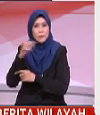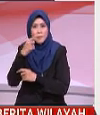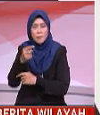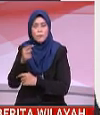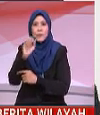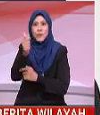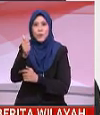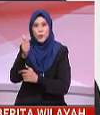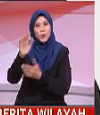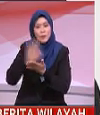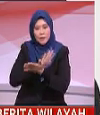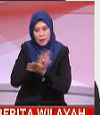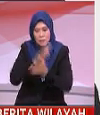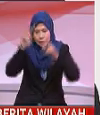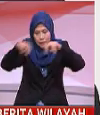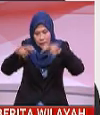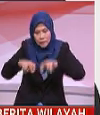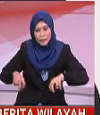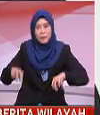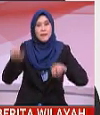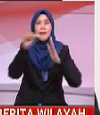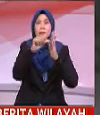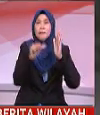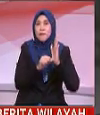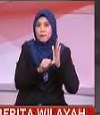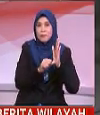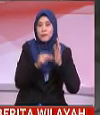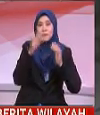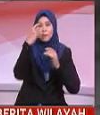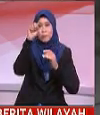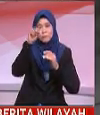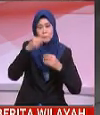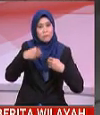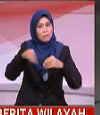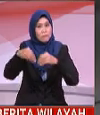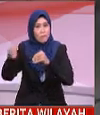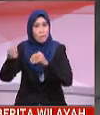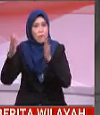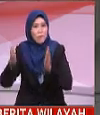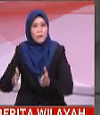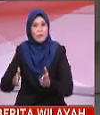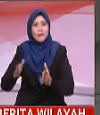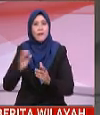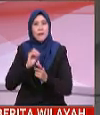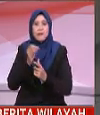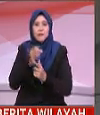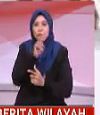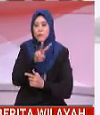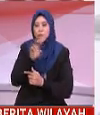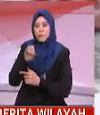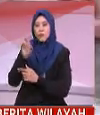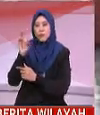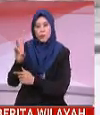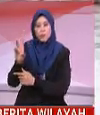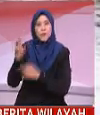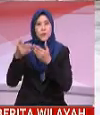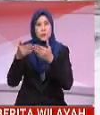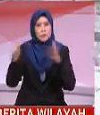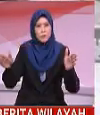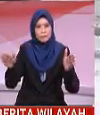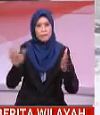10 kertas siasatan di bawah Akta Anti Pemberdagangan Orang dan Penyeludupan Migran Atip SOM 2007 telah